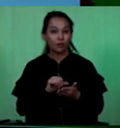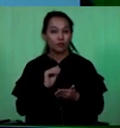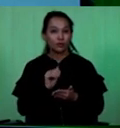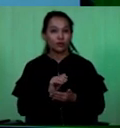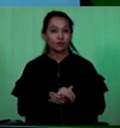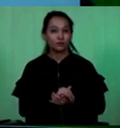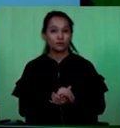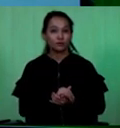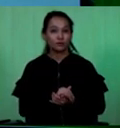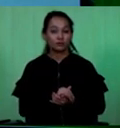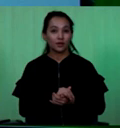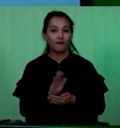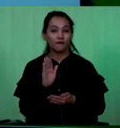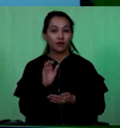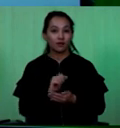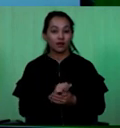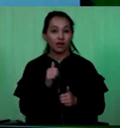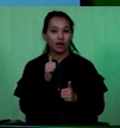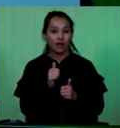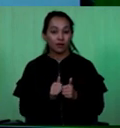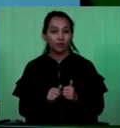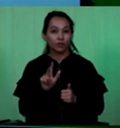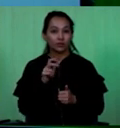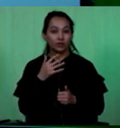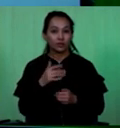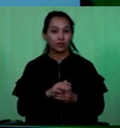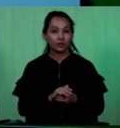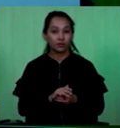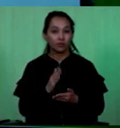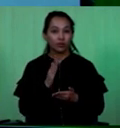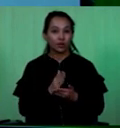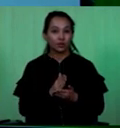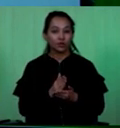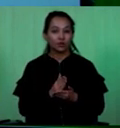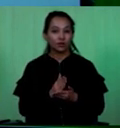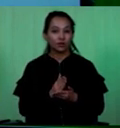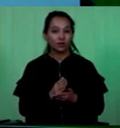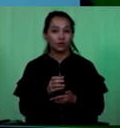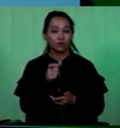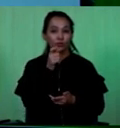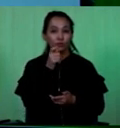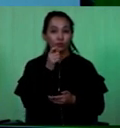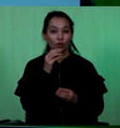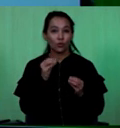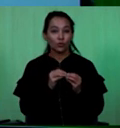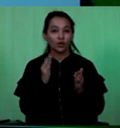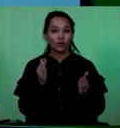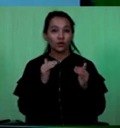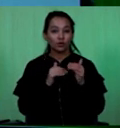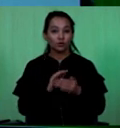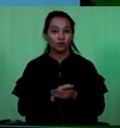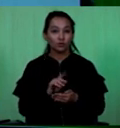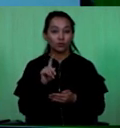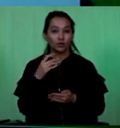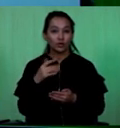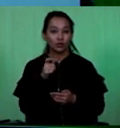ta va har birida 350 dona bo'lgan tuxum 10 ta yashikda, 150 dona bo'lgan